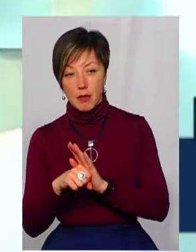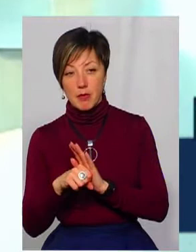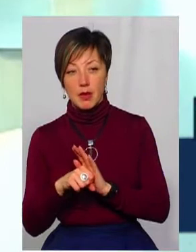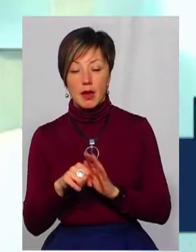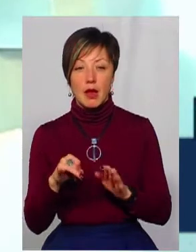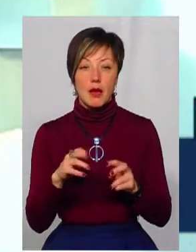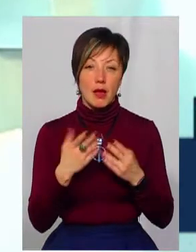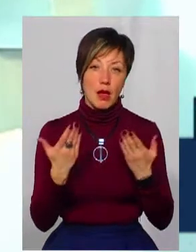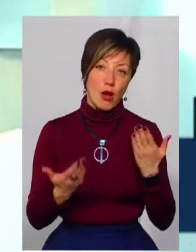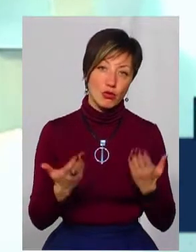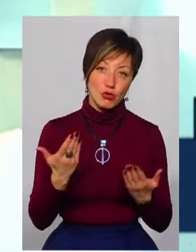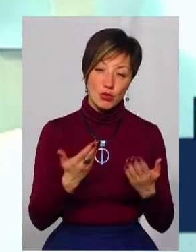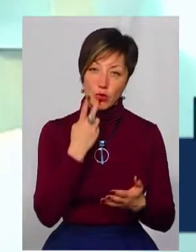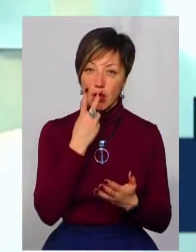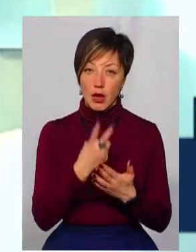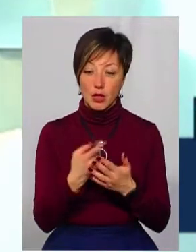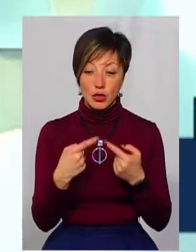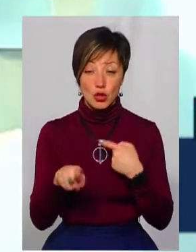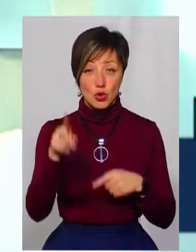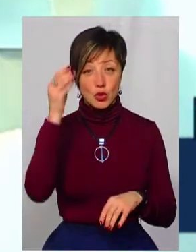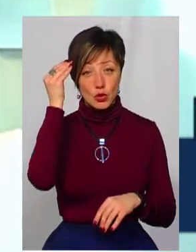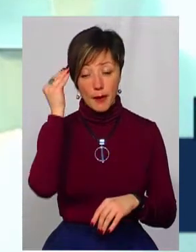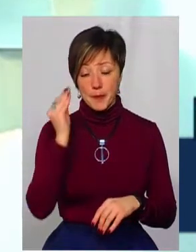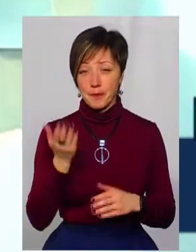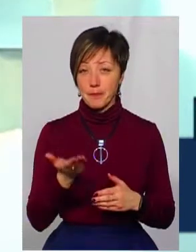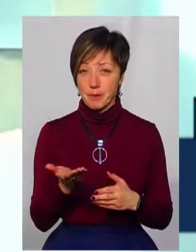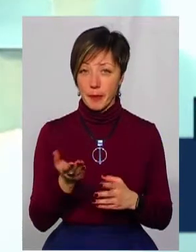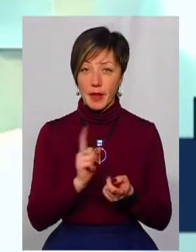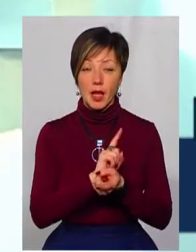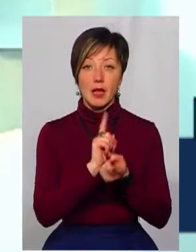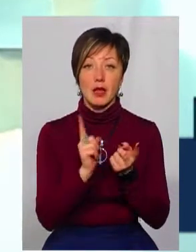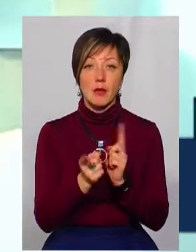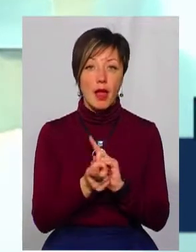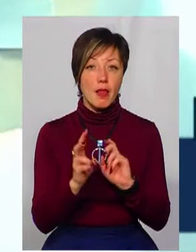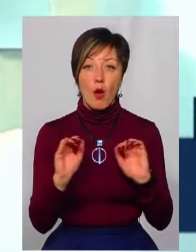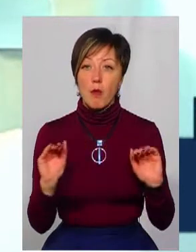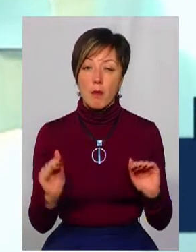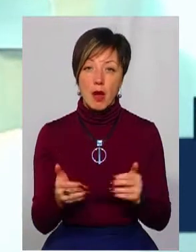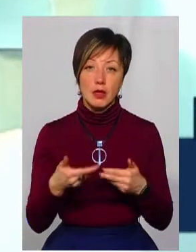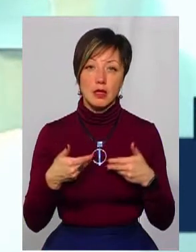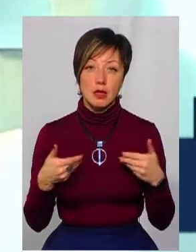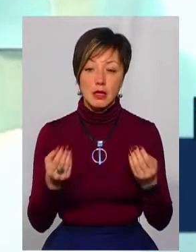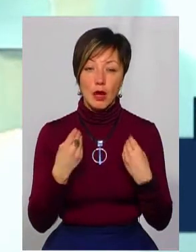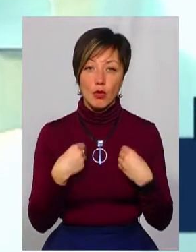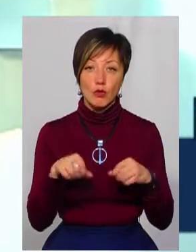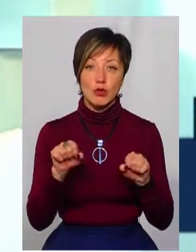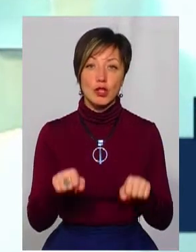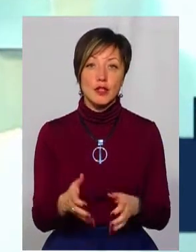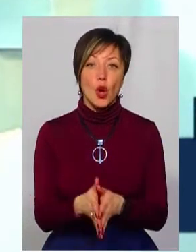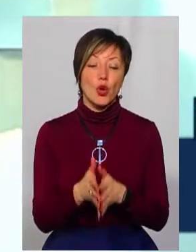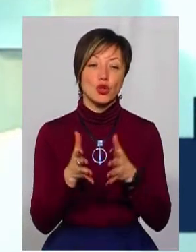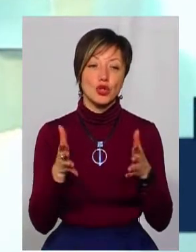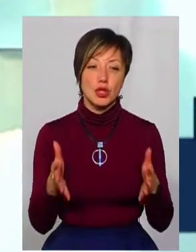вони, якщо глянути з іншої точки зору, вони, наоборот, нам не обмежують нас, вони нам дають можливість